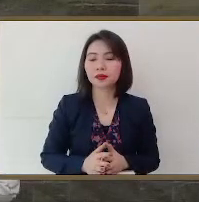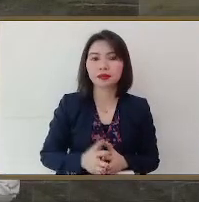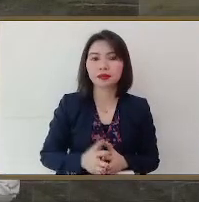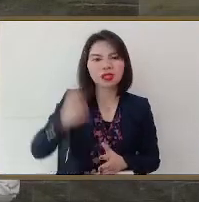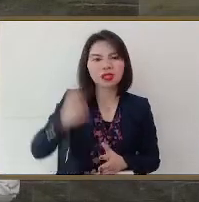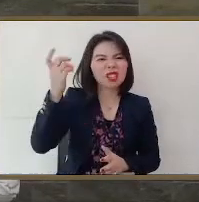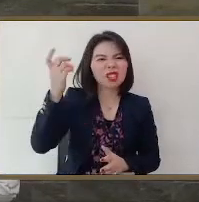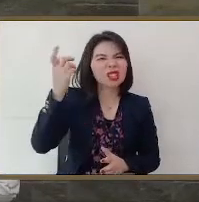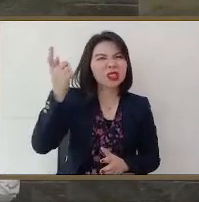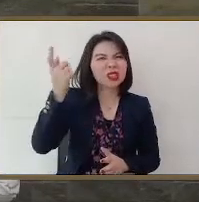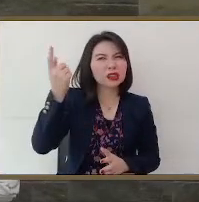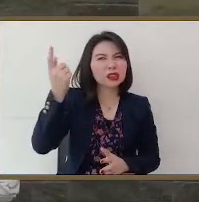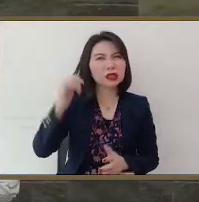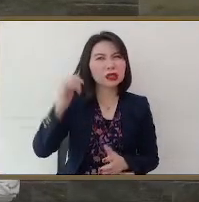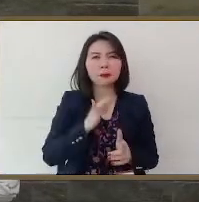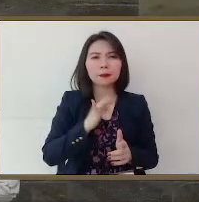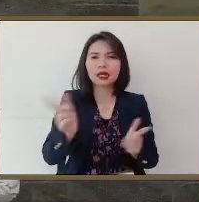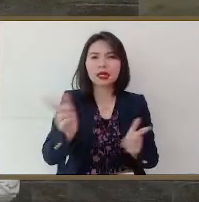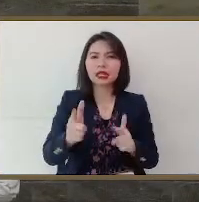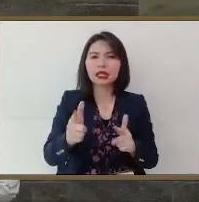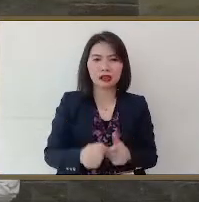or...